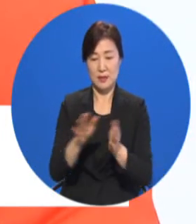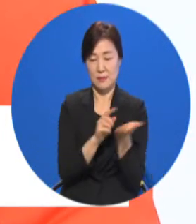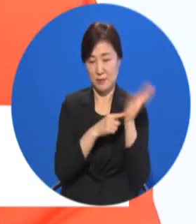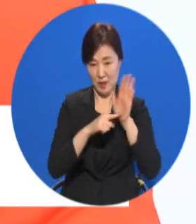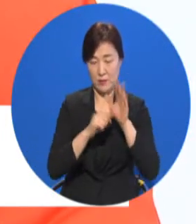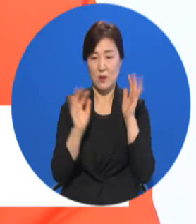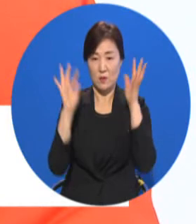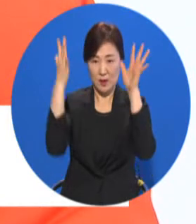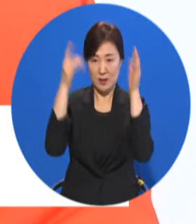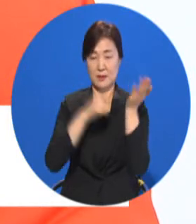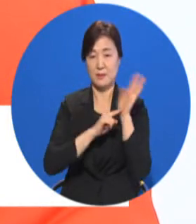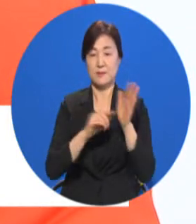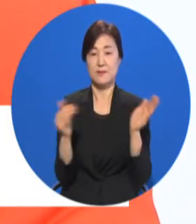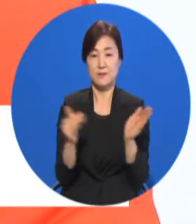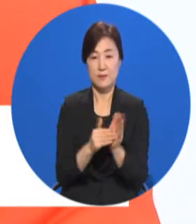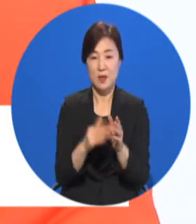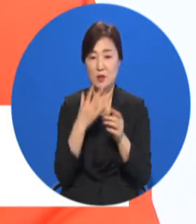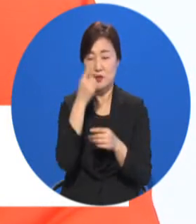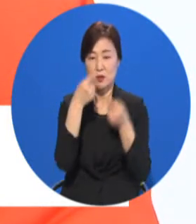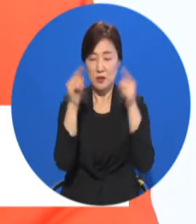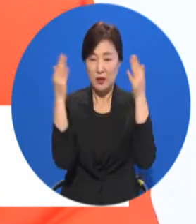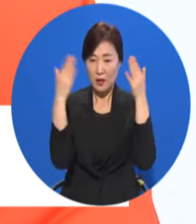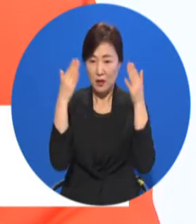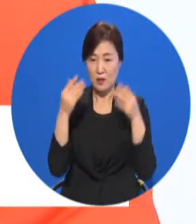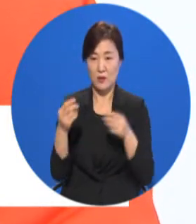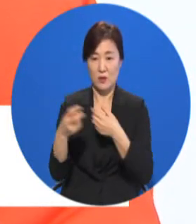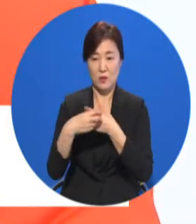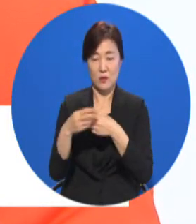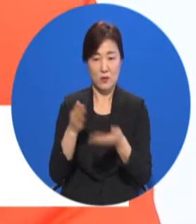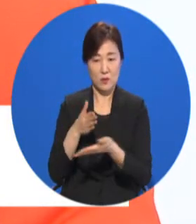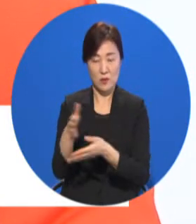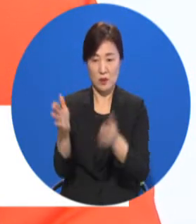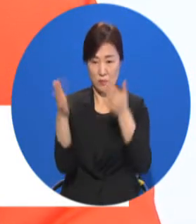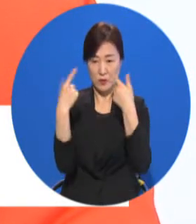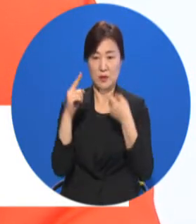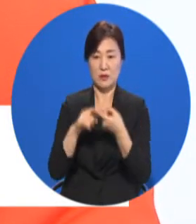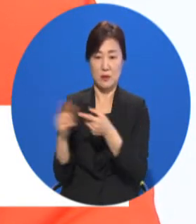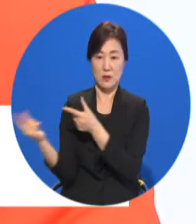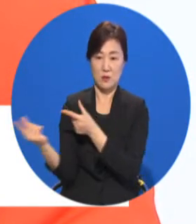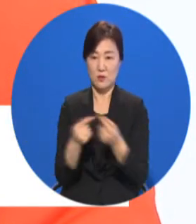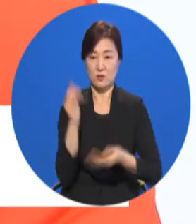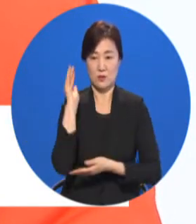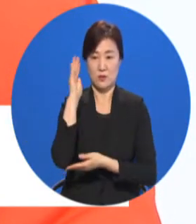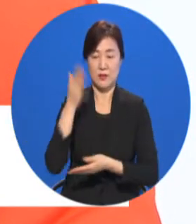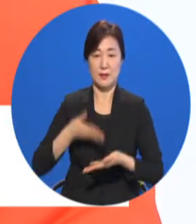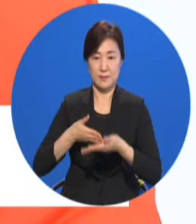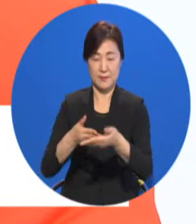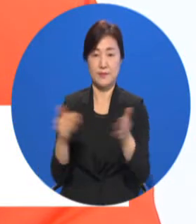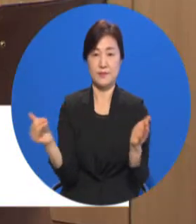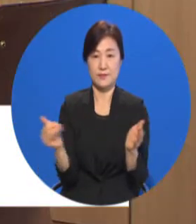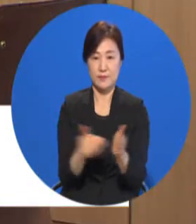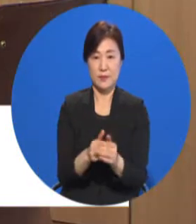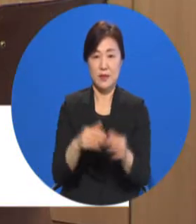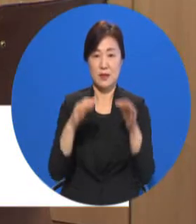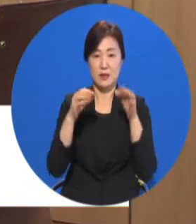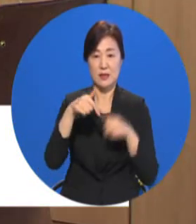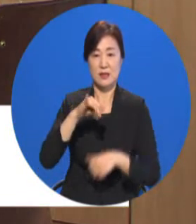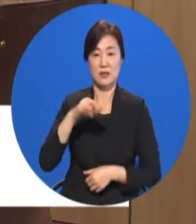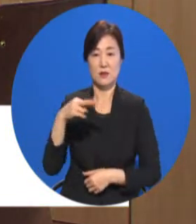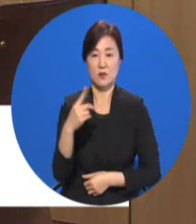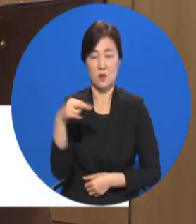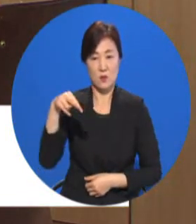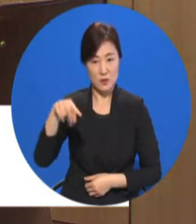순천대 의대 유치를 지역 공동 공약으로 하는 합동 기자회견을 제안했습니다. 기도서 민생당